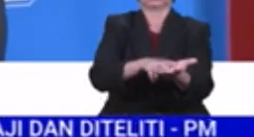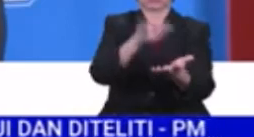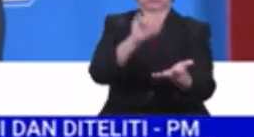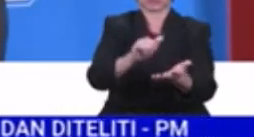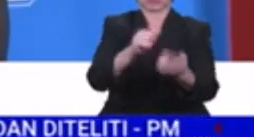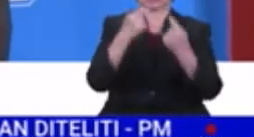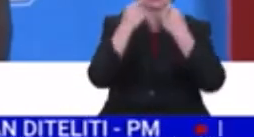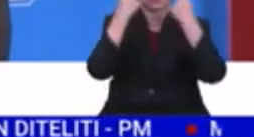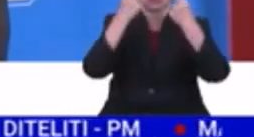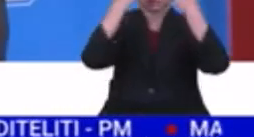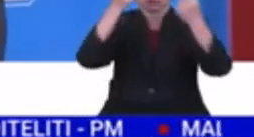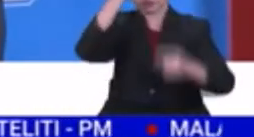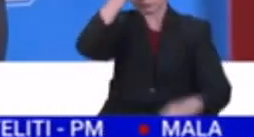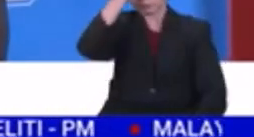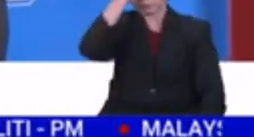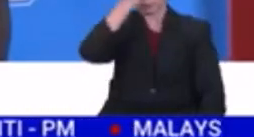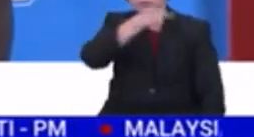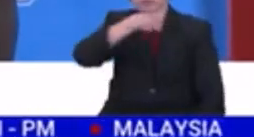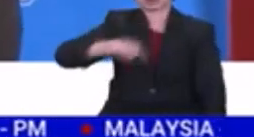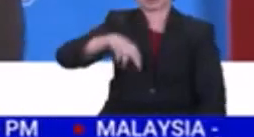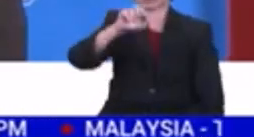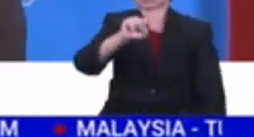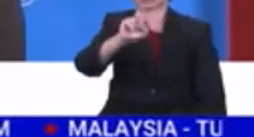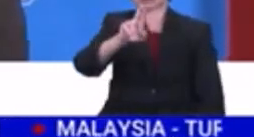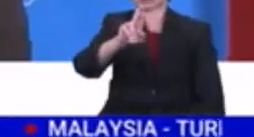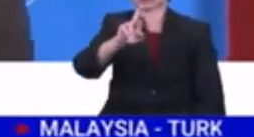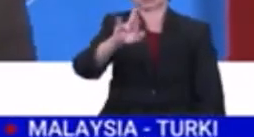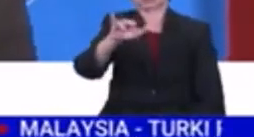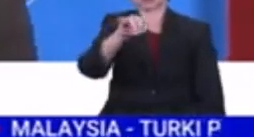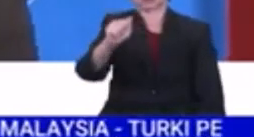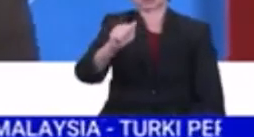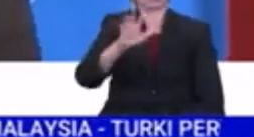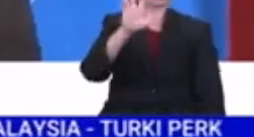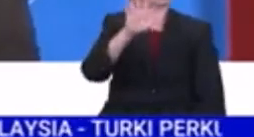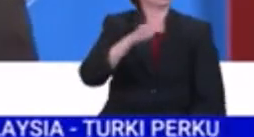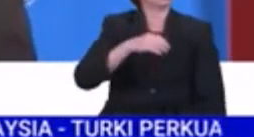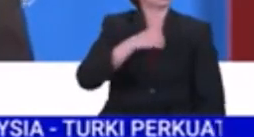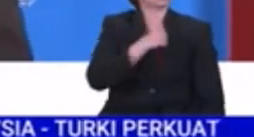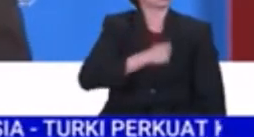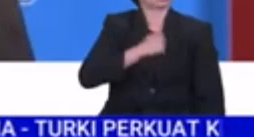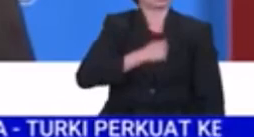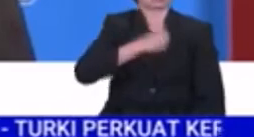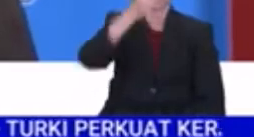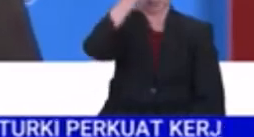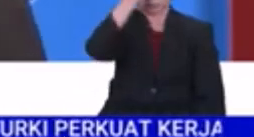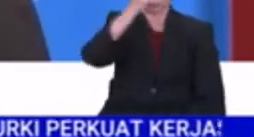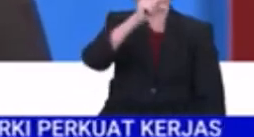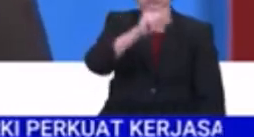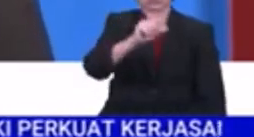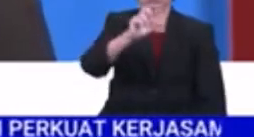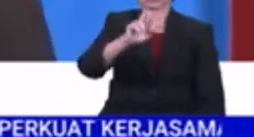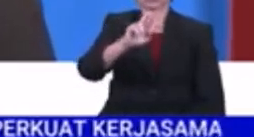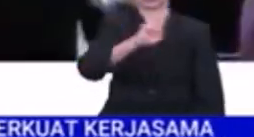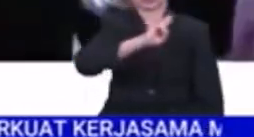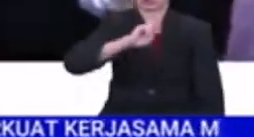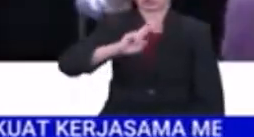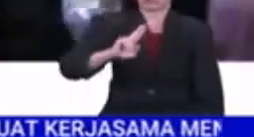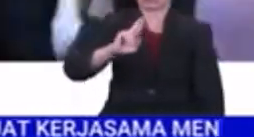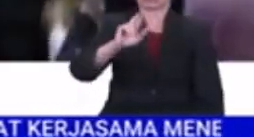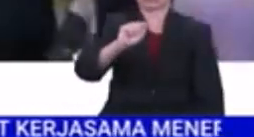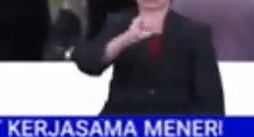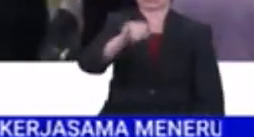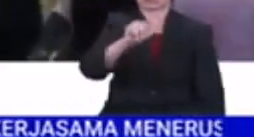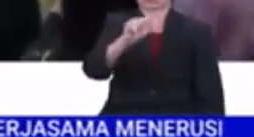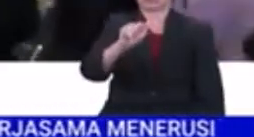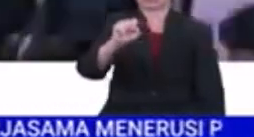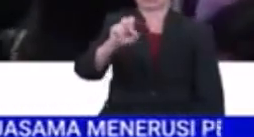dijauhkan oleh Datuk Raja Surya jatuh Jill aja surya dan dicampur